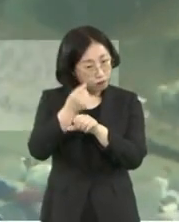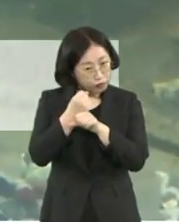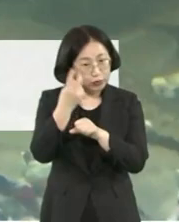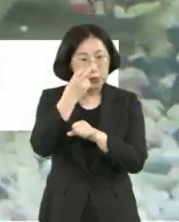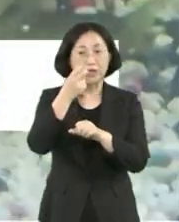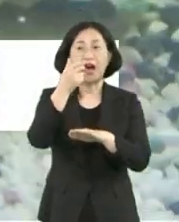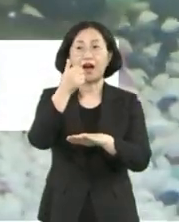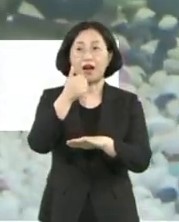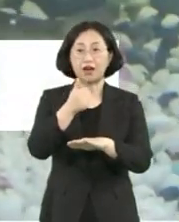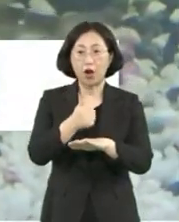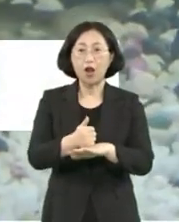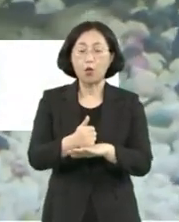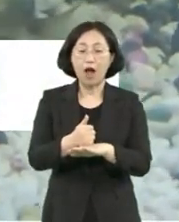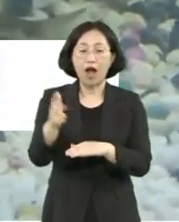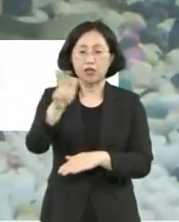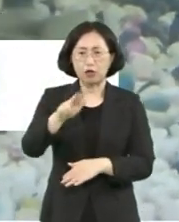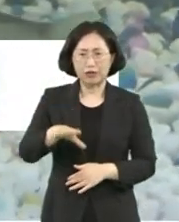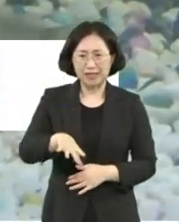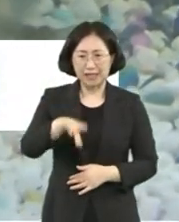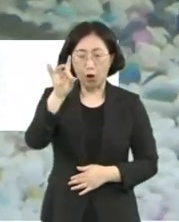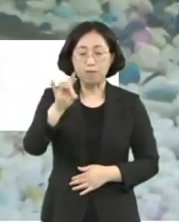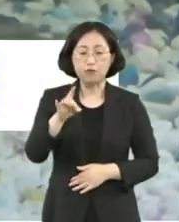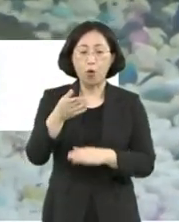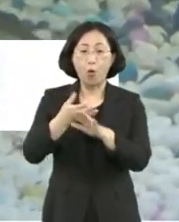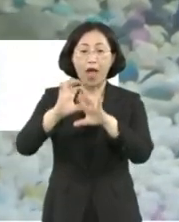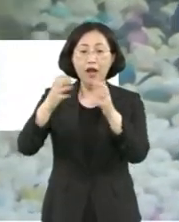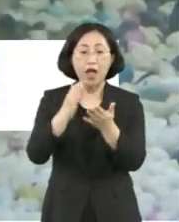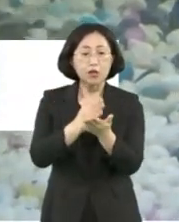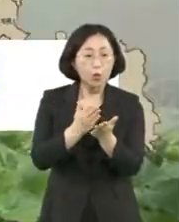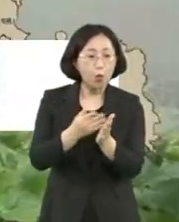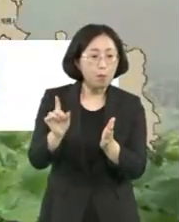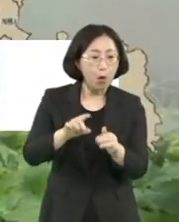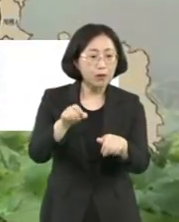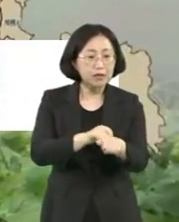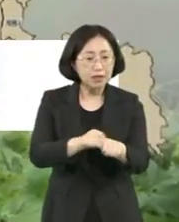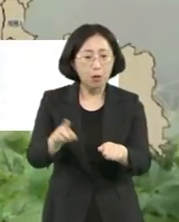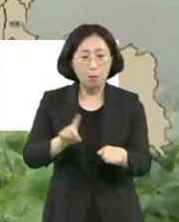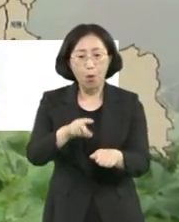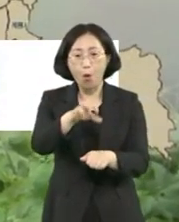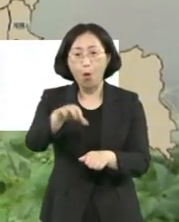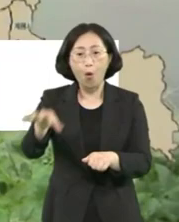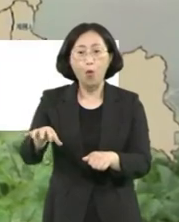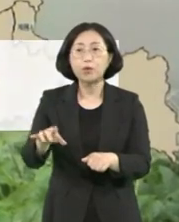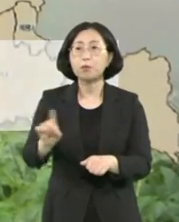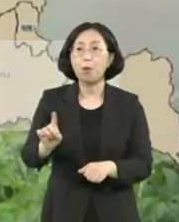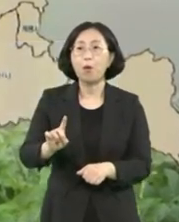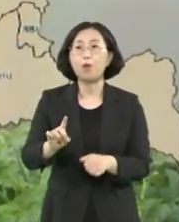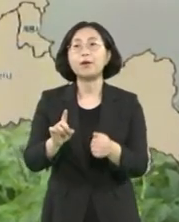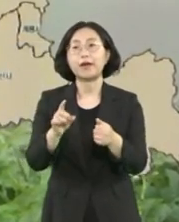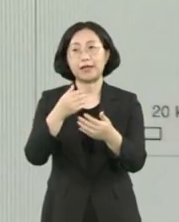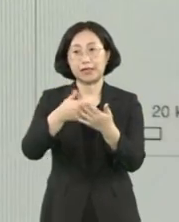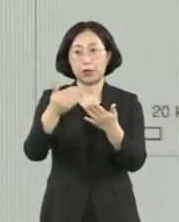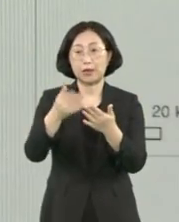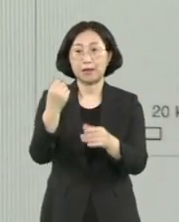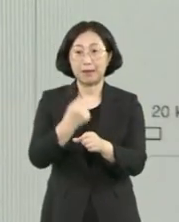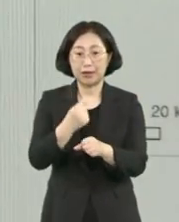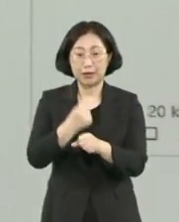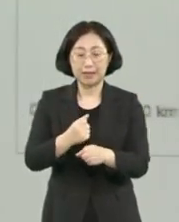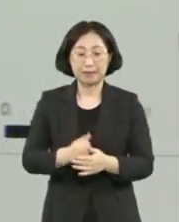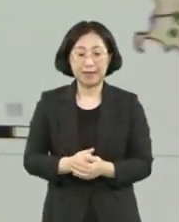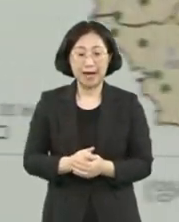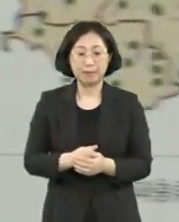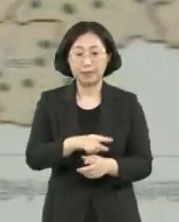전국 최초로 도내 외래 생물 분포와 특성을 담은 생태 지도를 구축했습니다. 도내 전체에 서식하는 외래